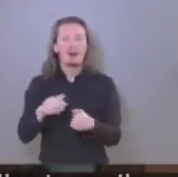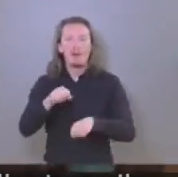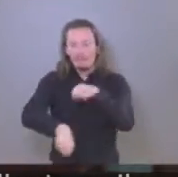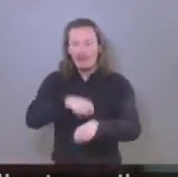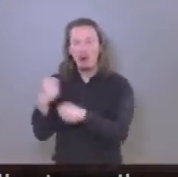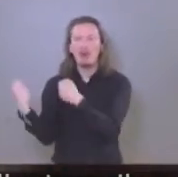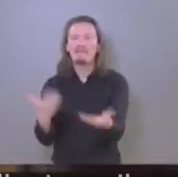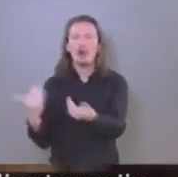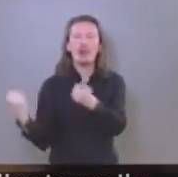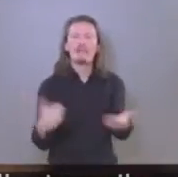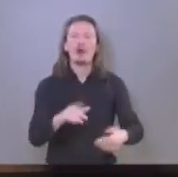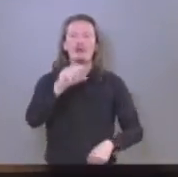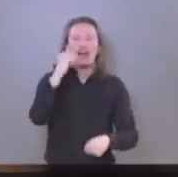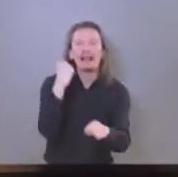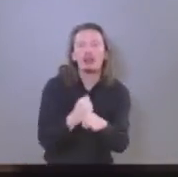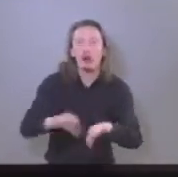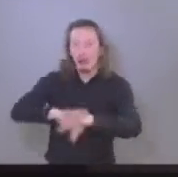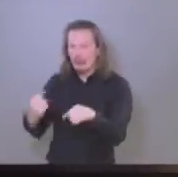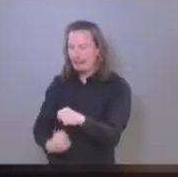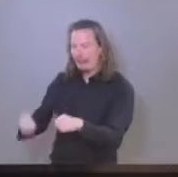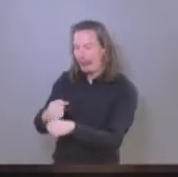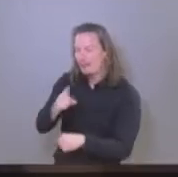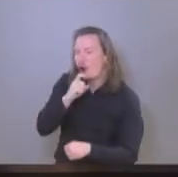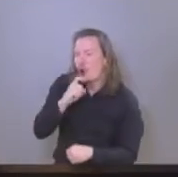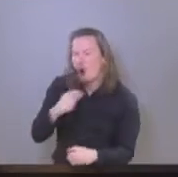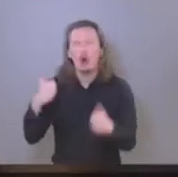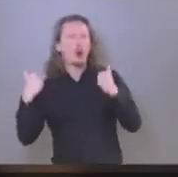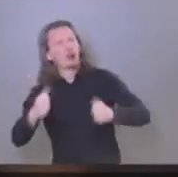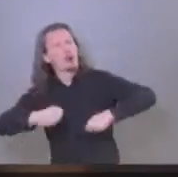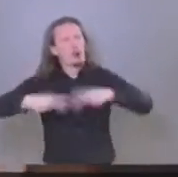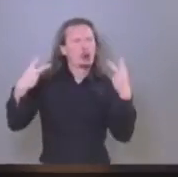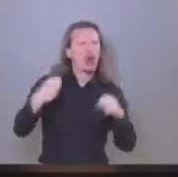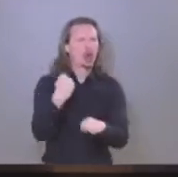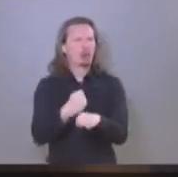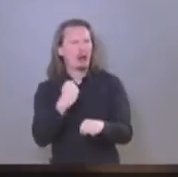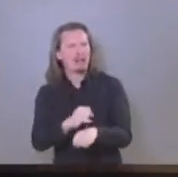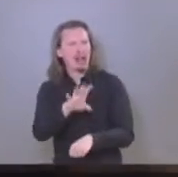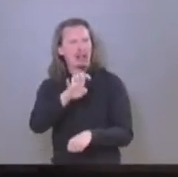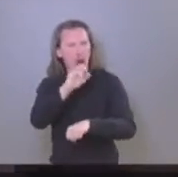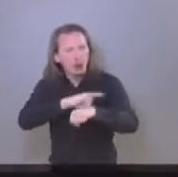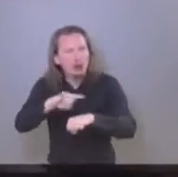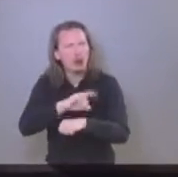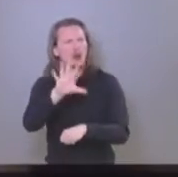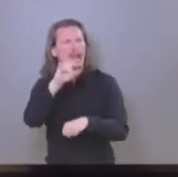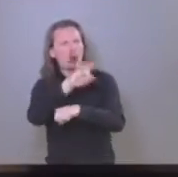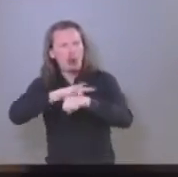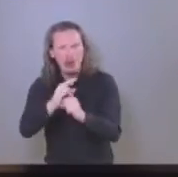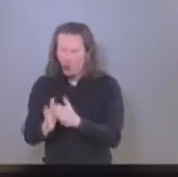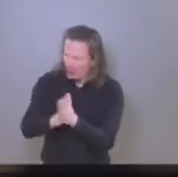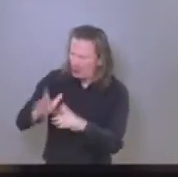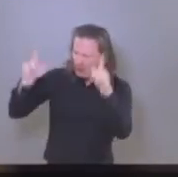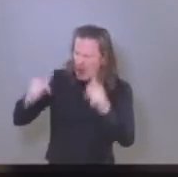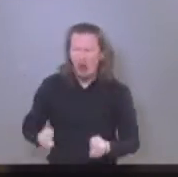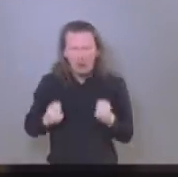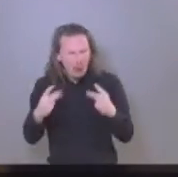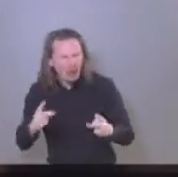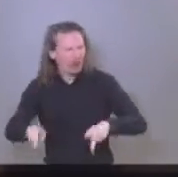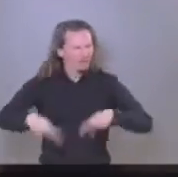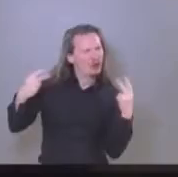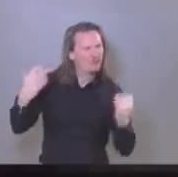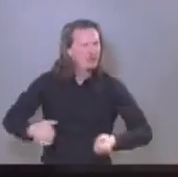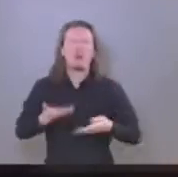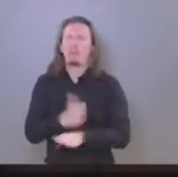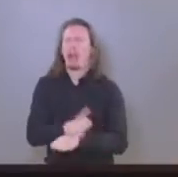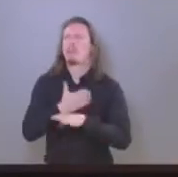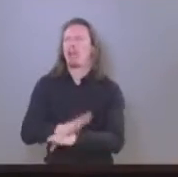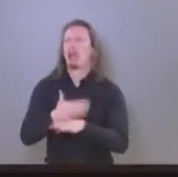bicyclette, il a 20 ans, il n'a pas encore fait de famille, tout ça. Allez hop, on va travailler 40 heures, 50 heures. C'est des gens pleins d'enthousiasme qui veulent faire leur vie. Et